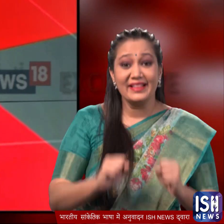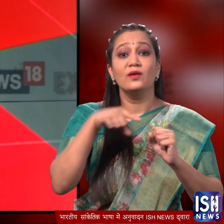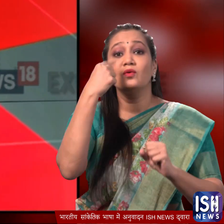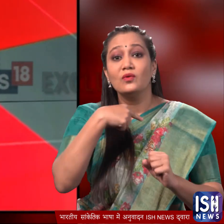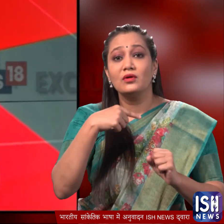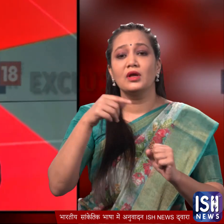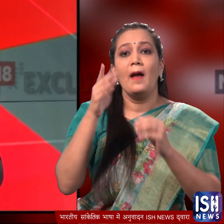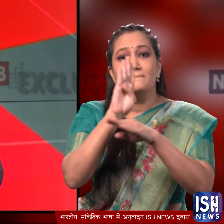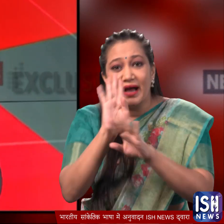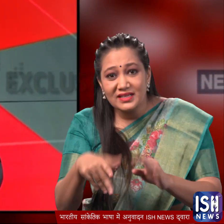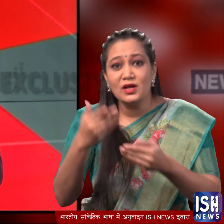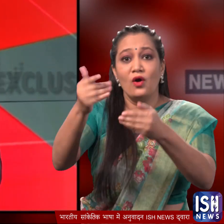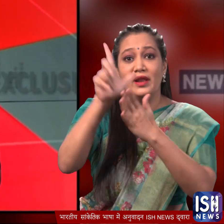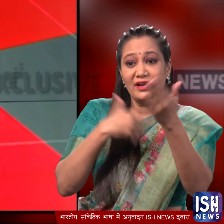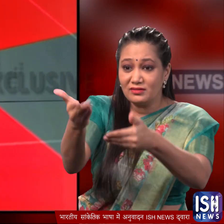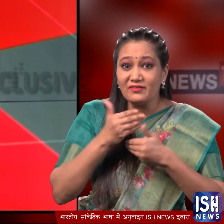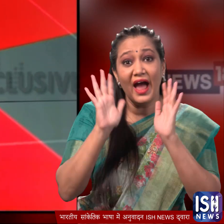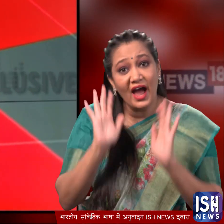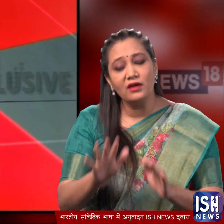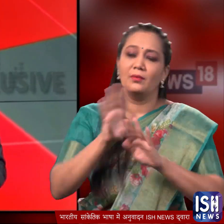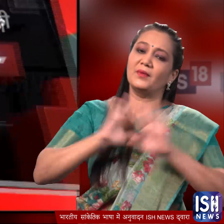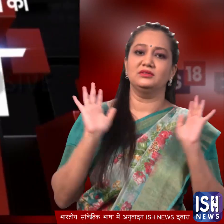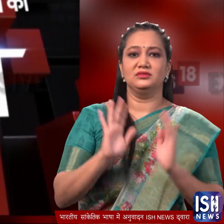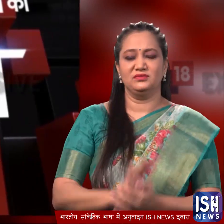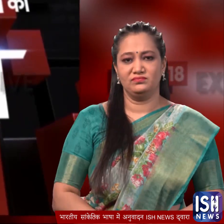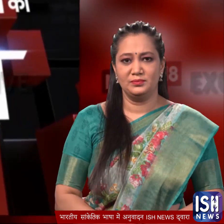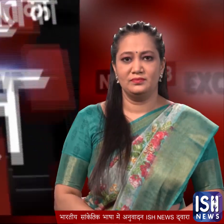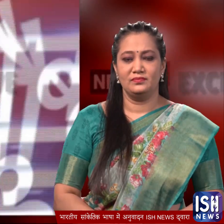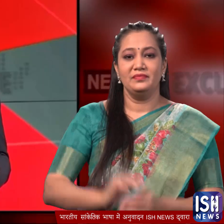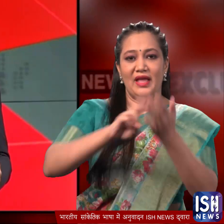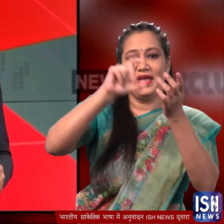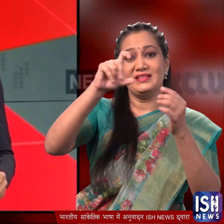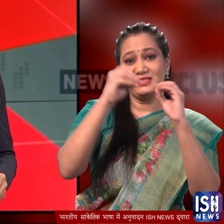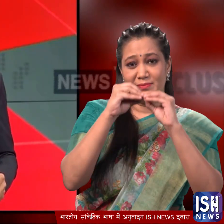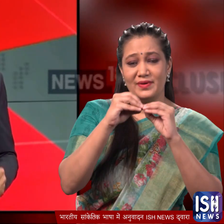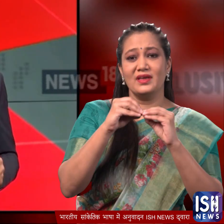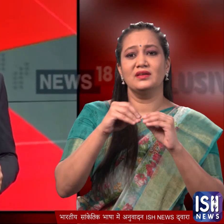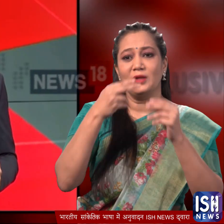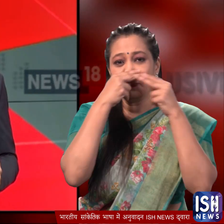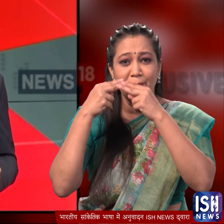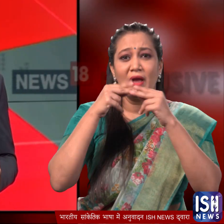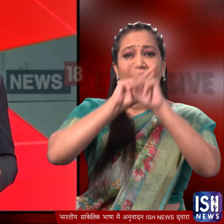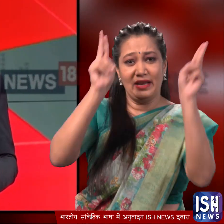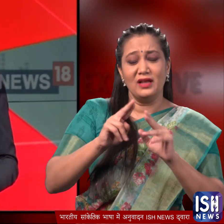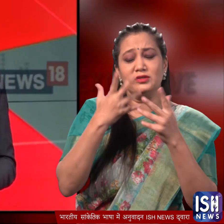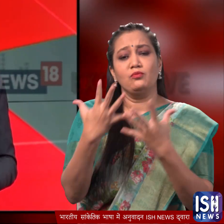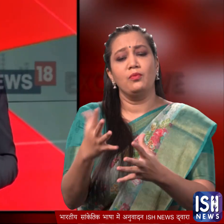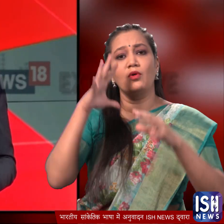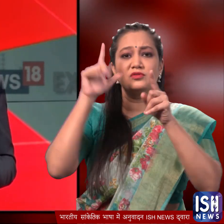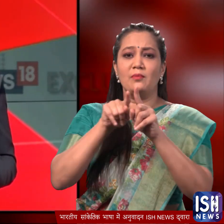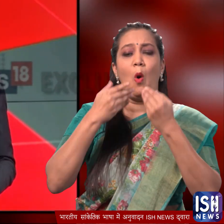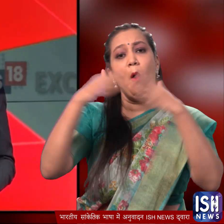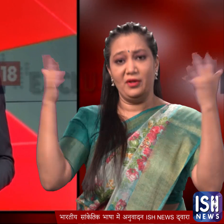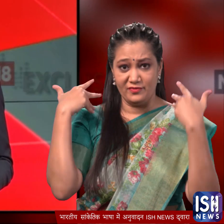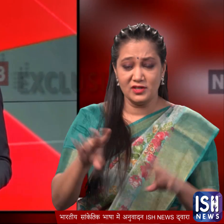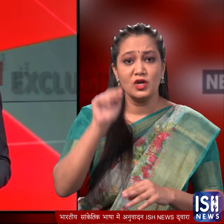जा पाएंगे जिनको पास या निमंत्रण भेजकर बुलाया जा रहा है। नारकोटिक्स कंट्रोल ब्यूरो ने अंतर्राष्ट्रीय ड्रग्स तस्करी के बड़े